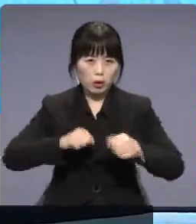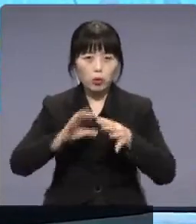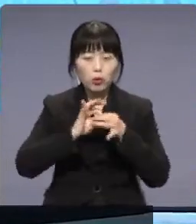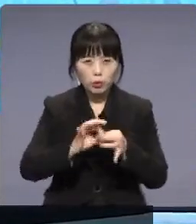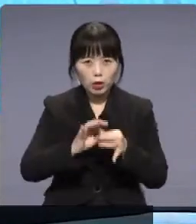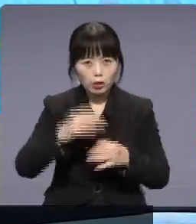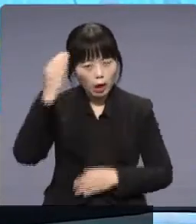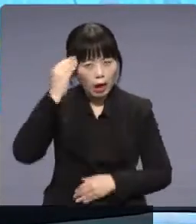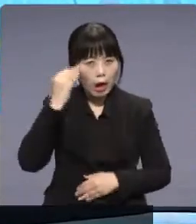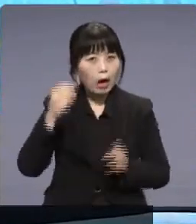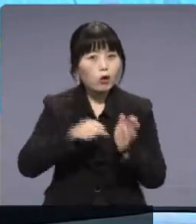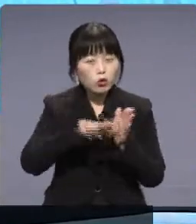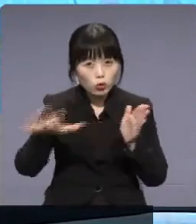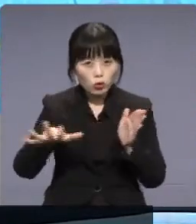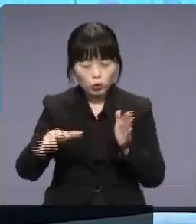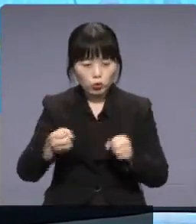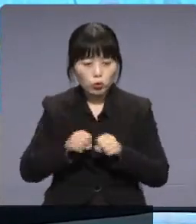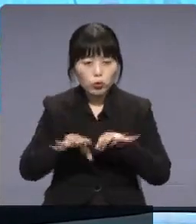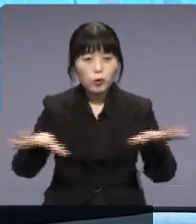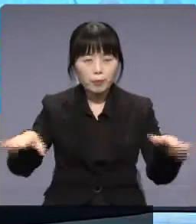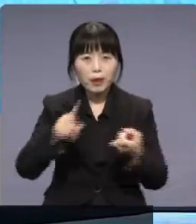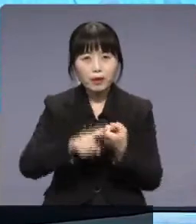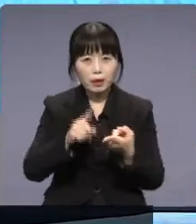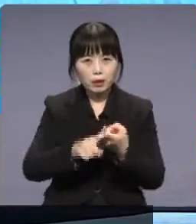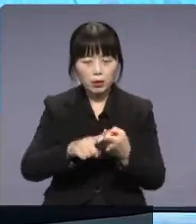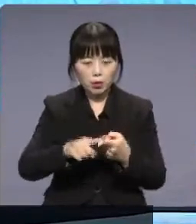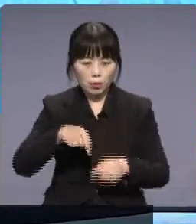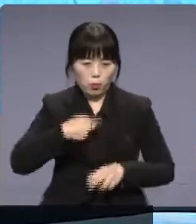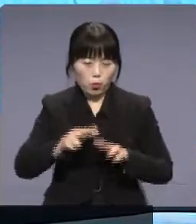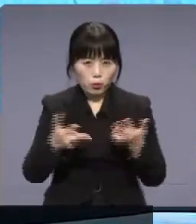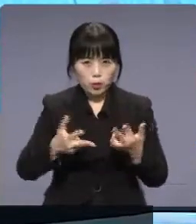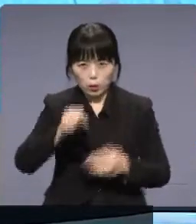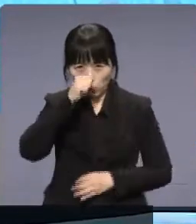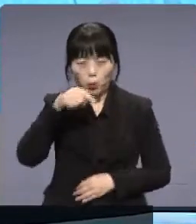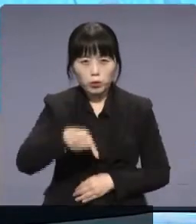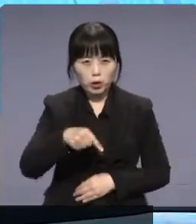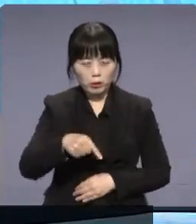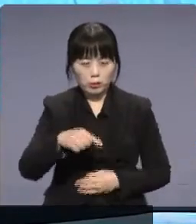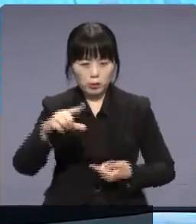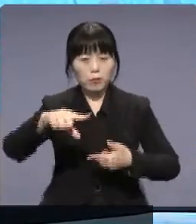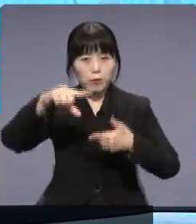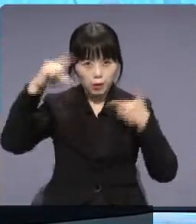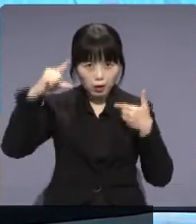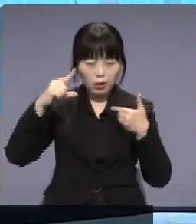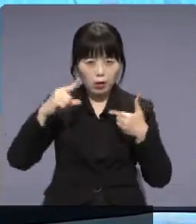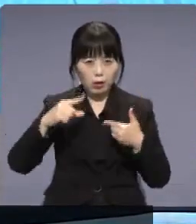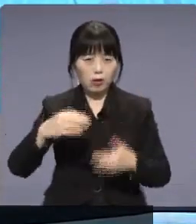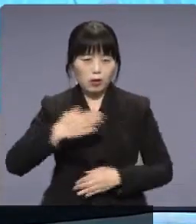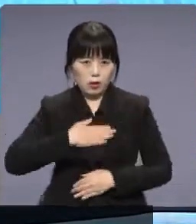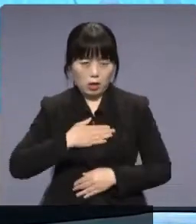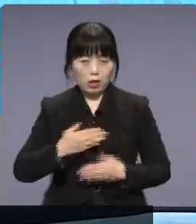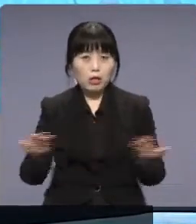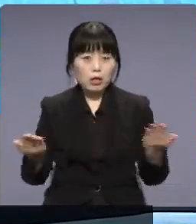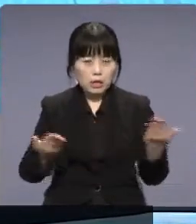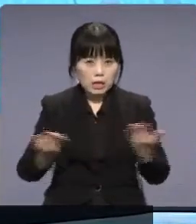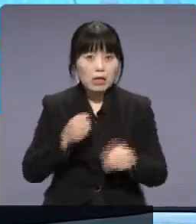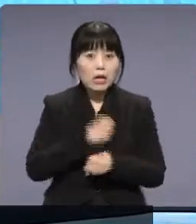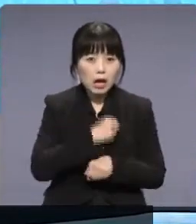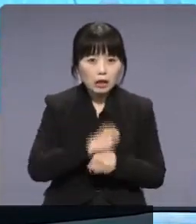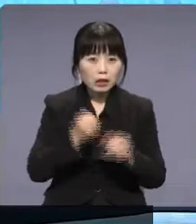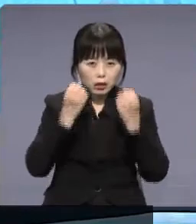이게 한류를 갖다가 전파한다든지 이런 게 본인의 장점을 살려서 커리어 우먼 그대로 이게 자기 일을 하는 이런 데